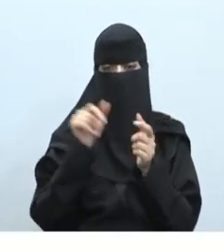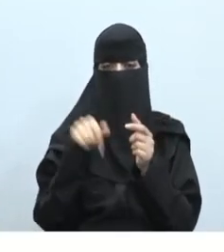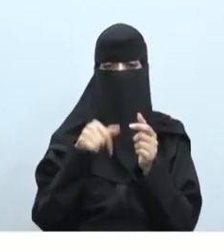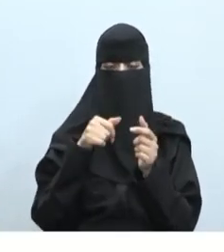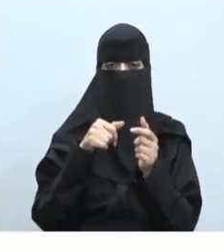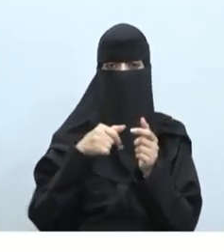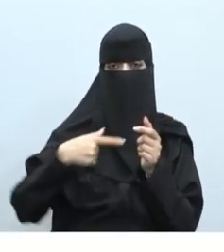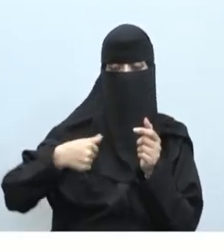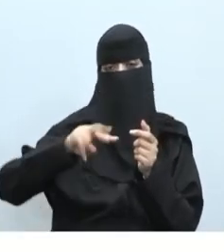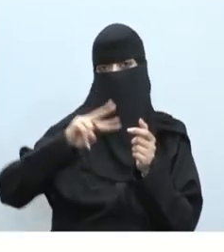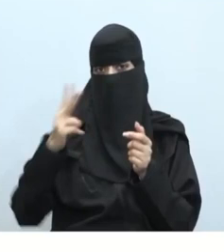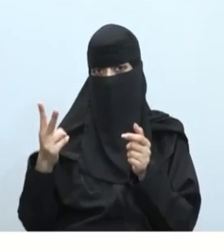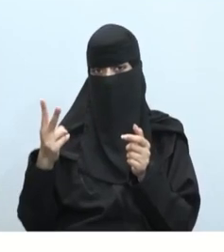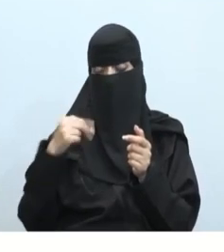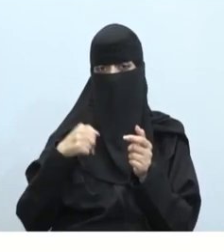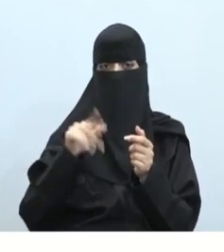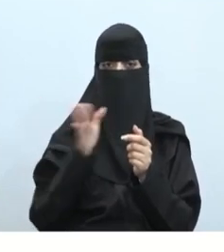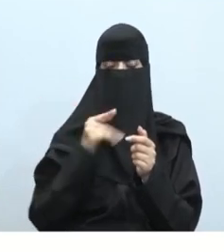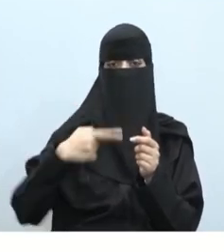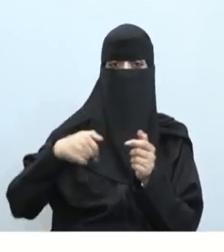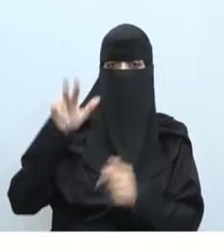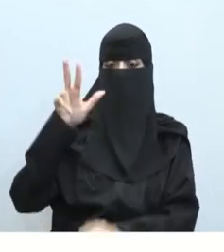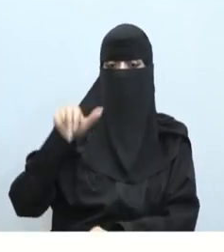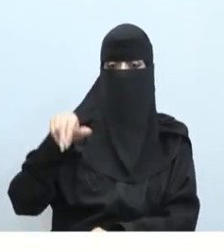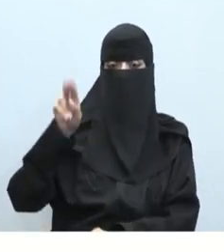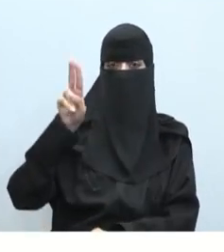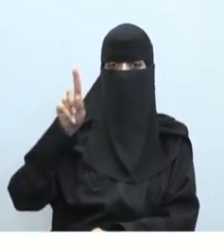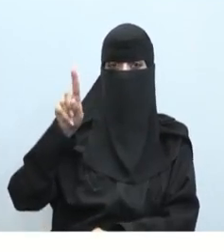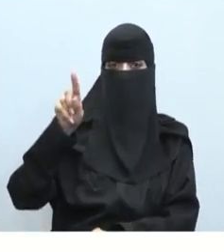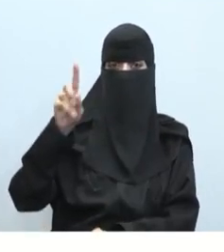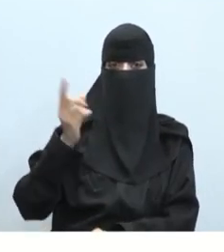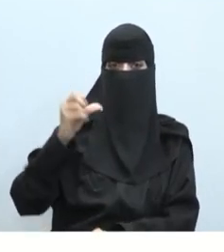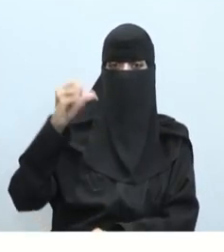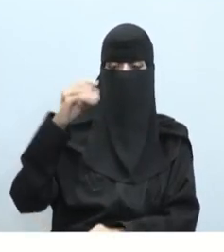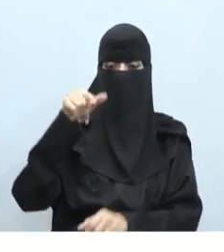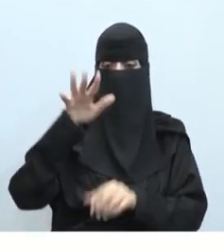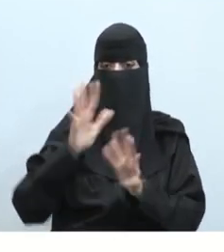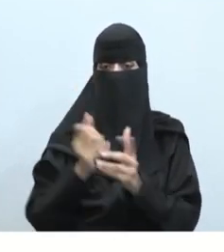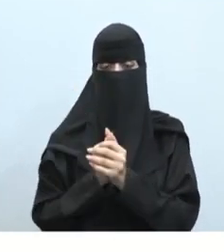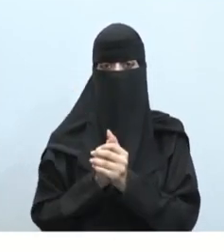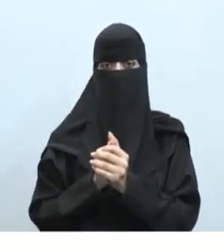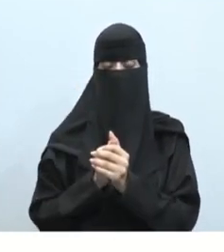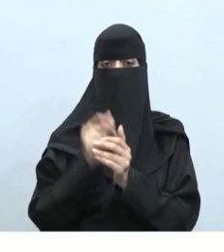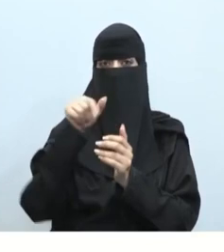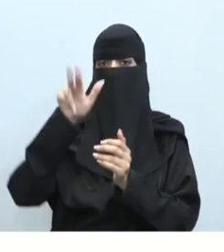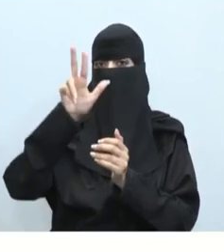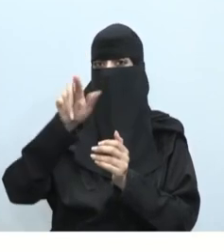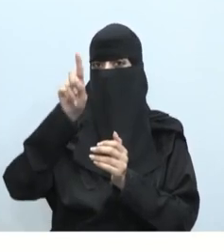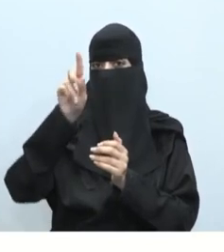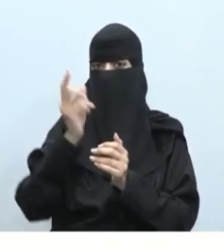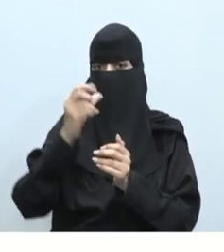البروج على هذه الكوكبات ابناء وبنات الطلاب تنقسموا هذه البروج الى